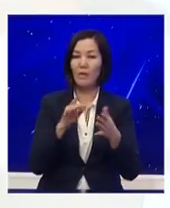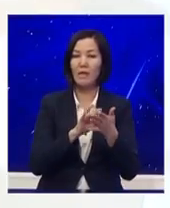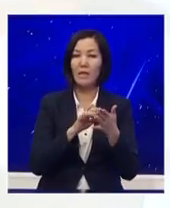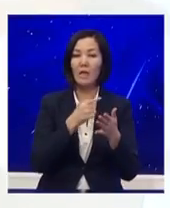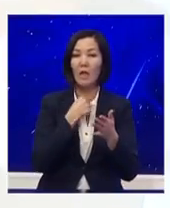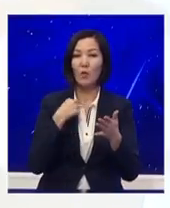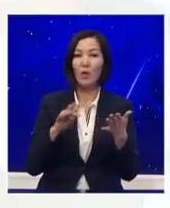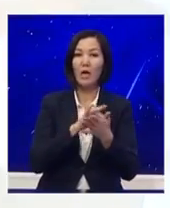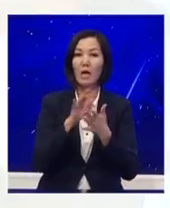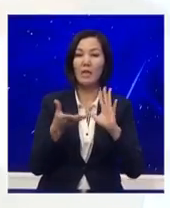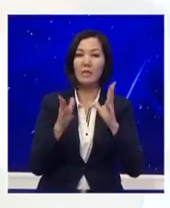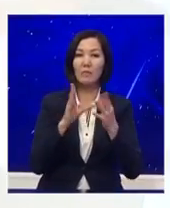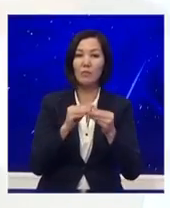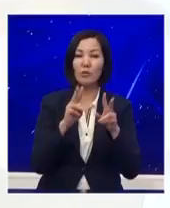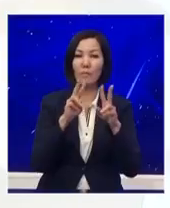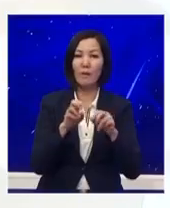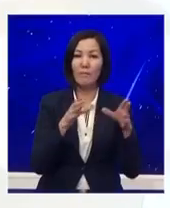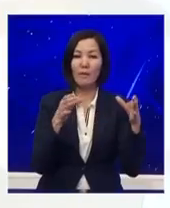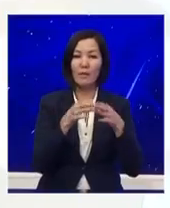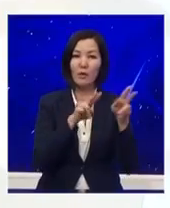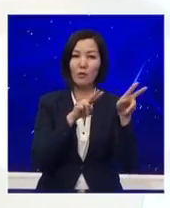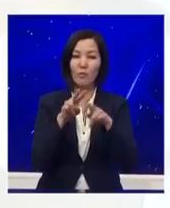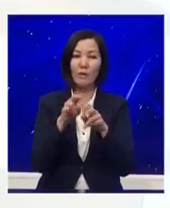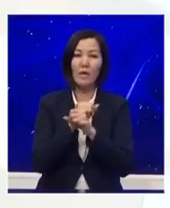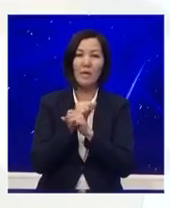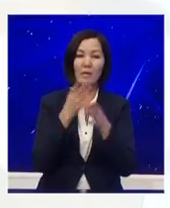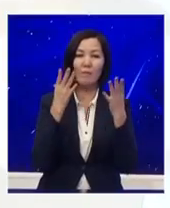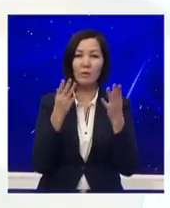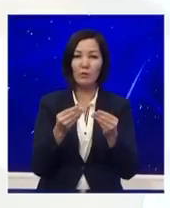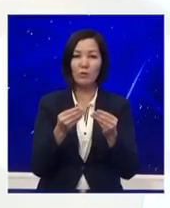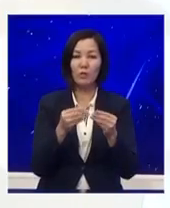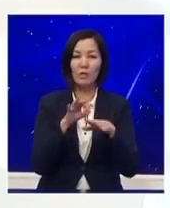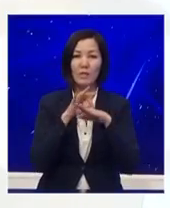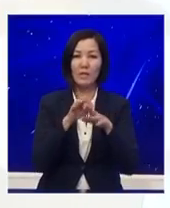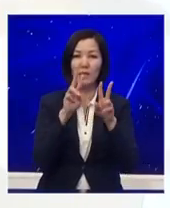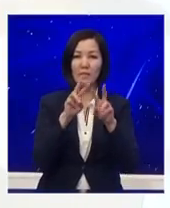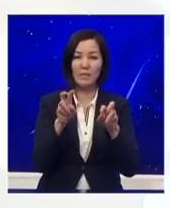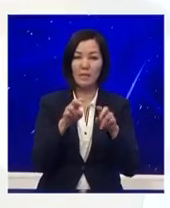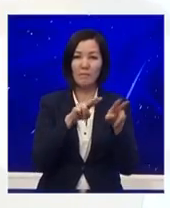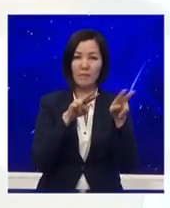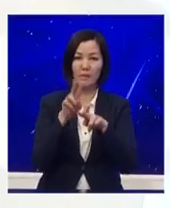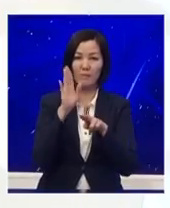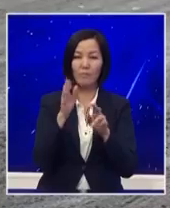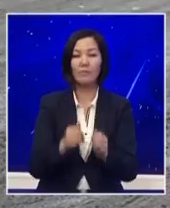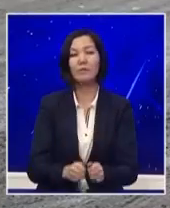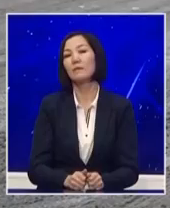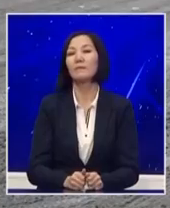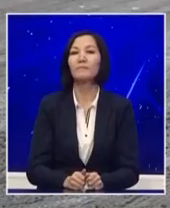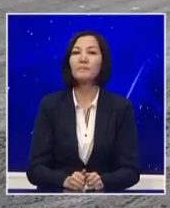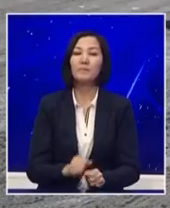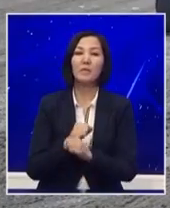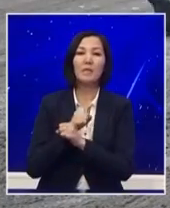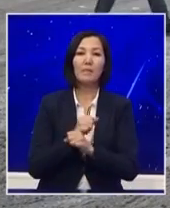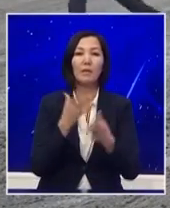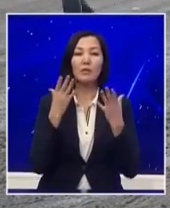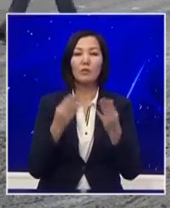бойынша мобильник топ бар. Олар осы демалыс күндері рейд жасап, соның бәрін қадағалап тексеріп тұрады. Демалыс